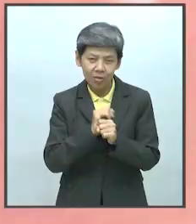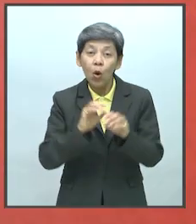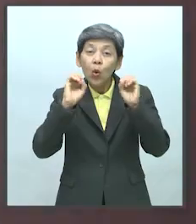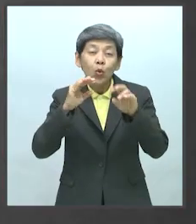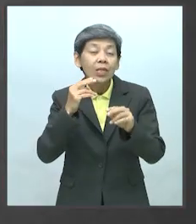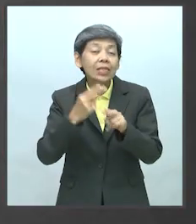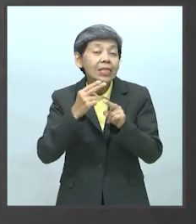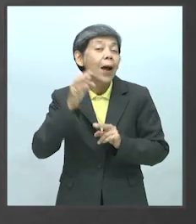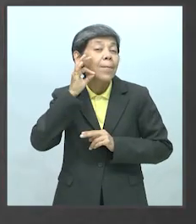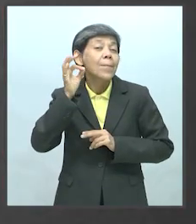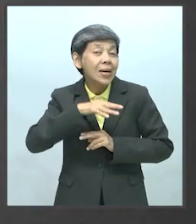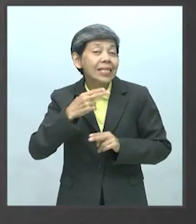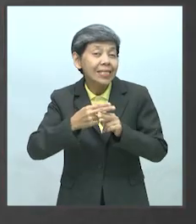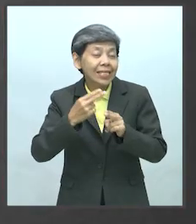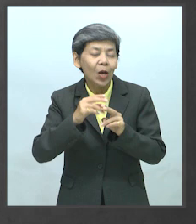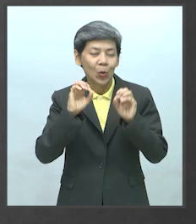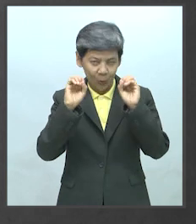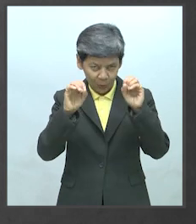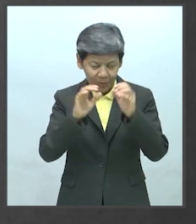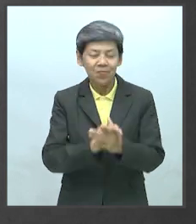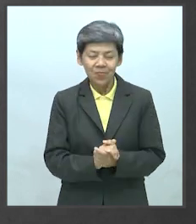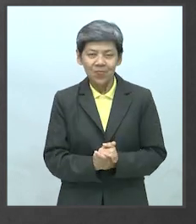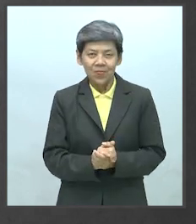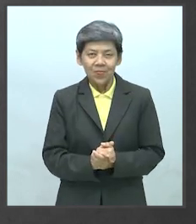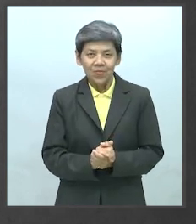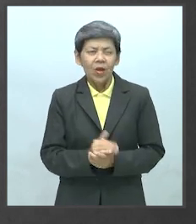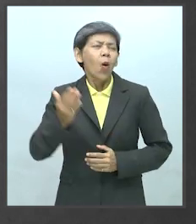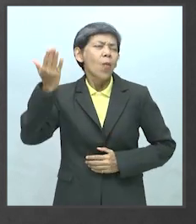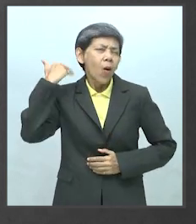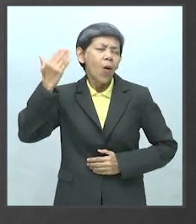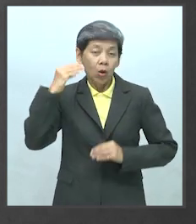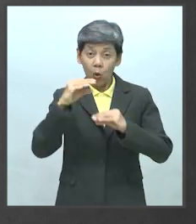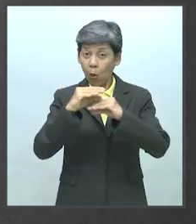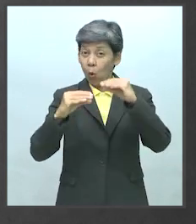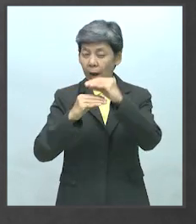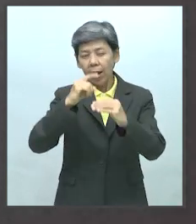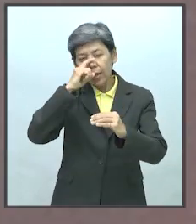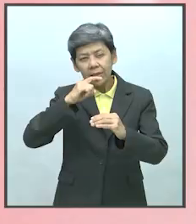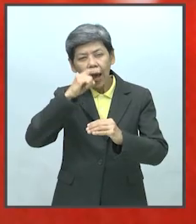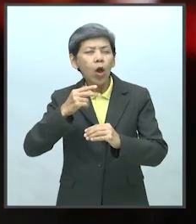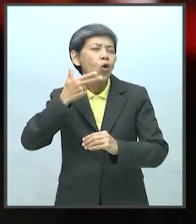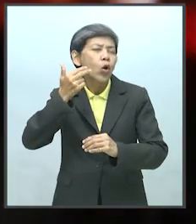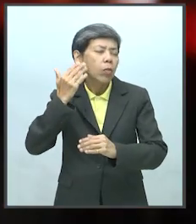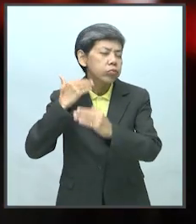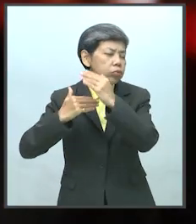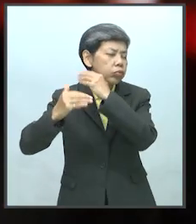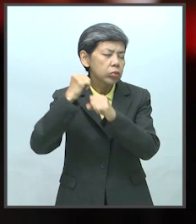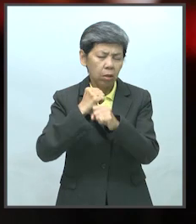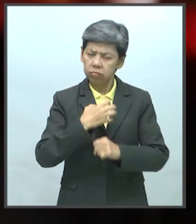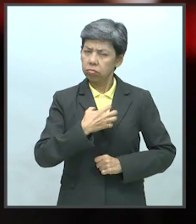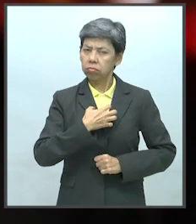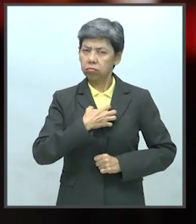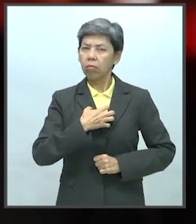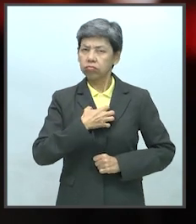แม ่ ก็คือครูพึ่งหรือว่าอาจารย์จันทิรานพทิพพานิชนะครับสมัยก่อนเนี่ยโครงการอนุรักษ์ขนมไทยของเราเนี่ยก่อตั้งขึ้นมา